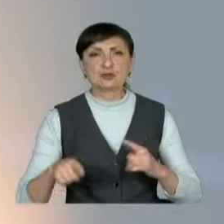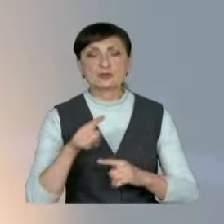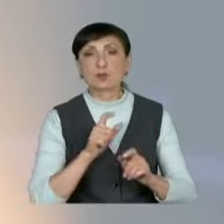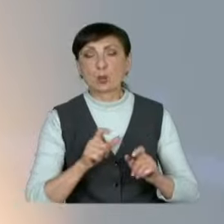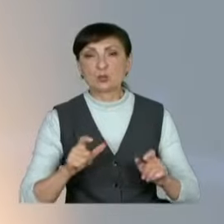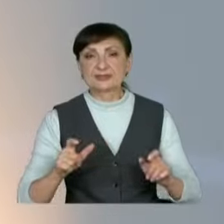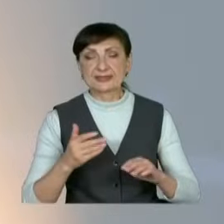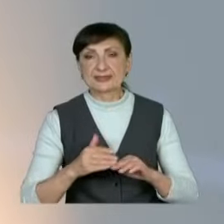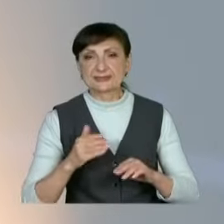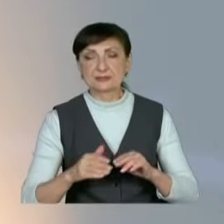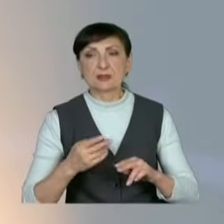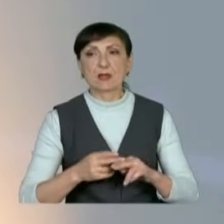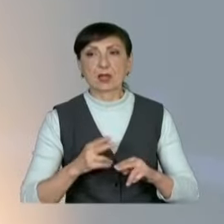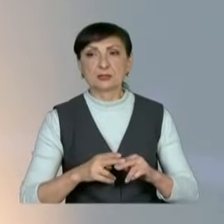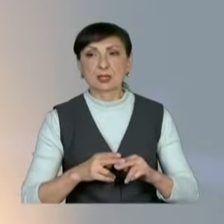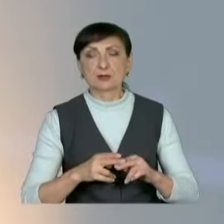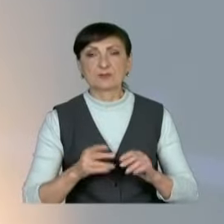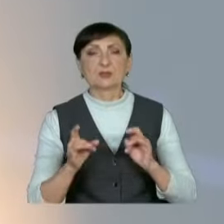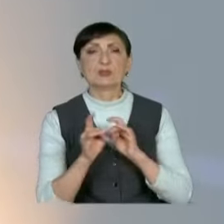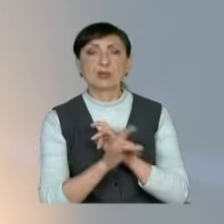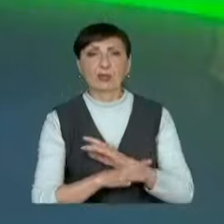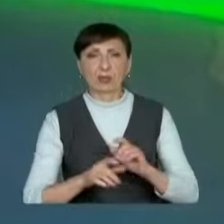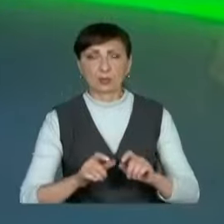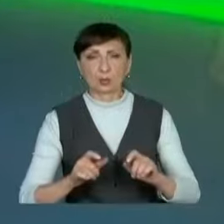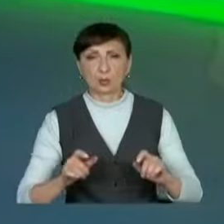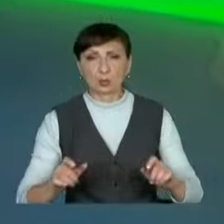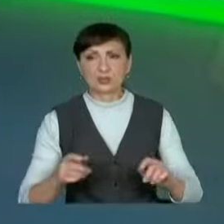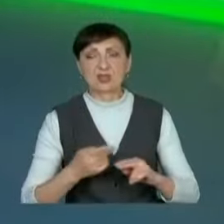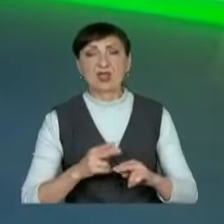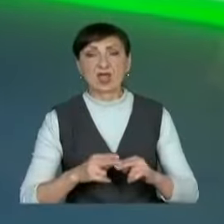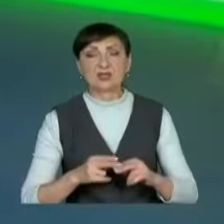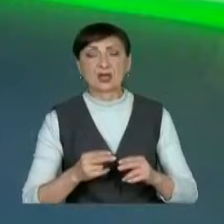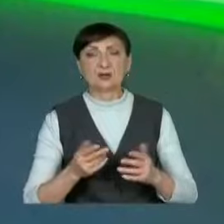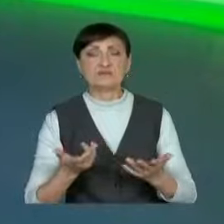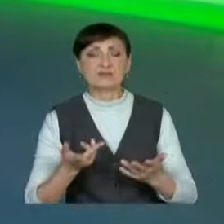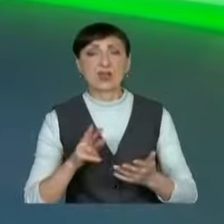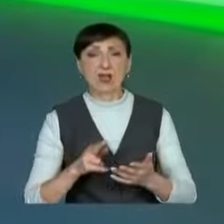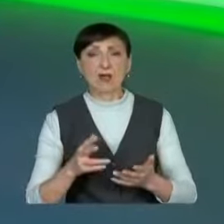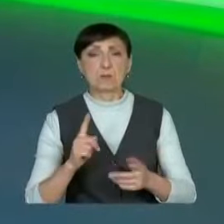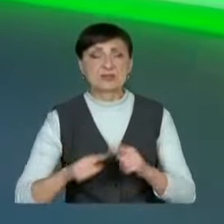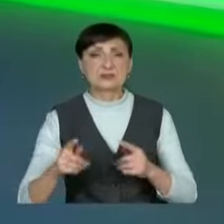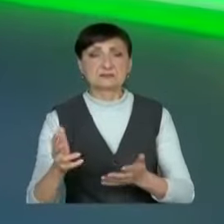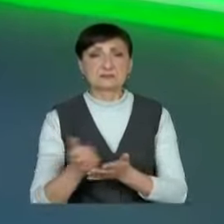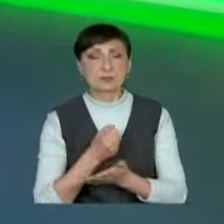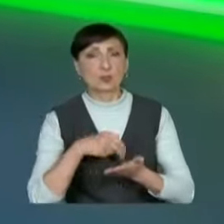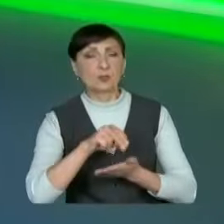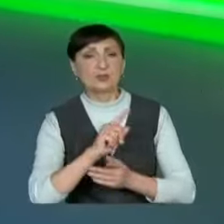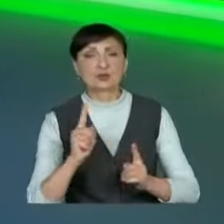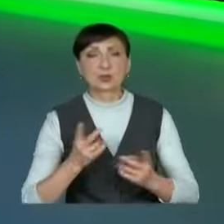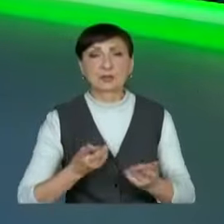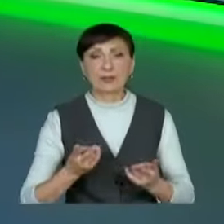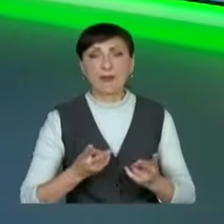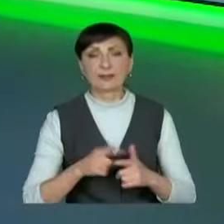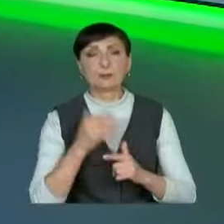потребителей кредита это, бедные слои населения, это инструмент для достижения, для быстрого достижения,